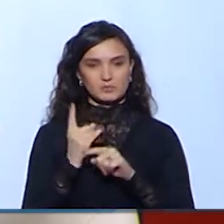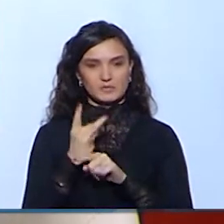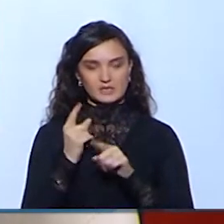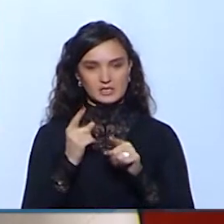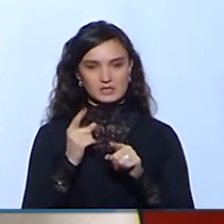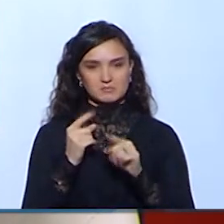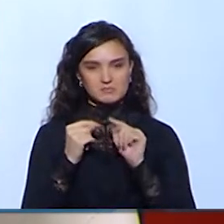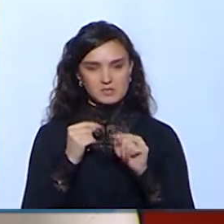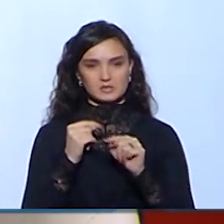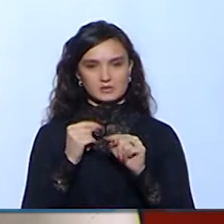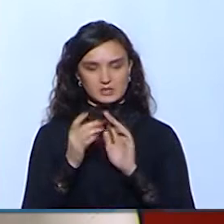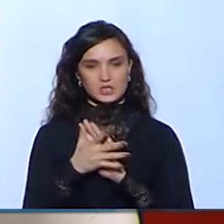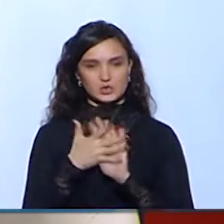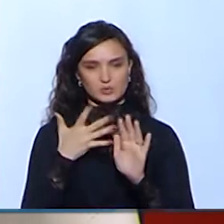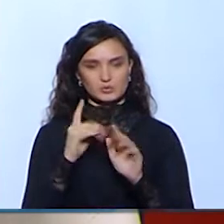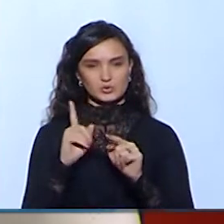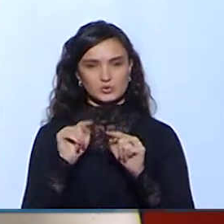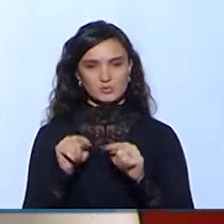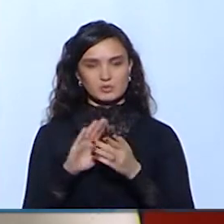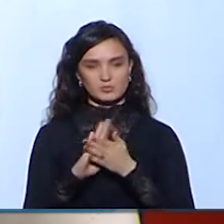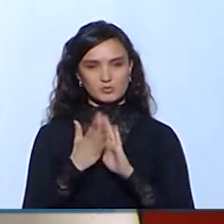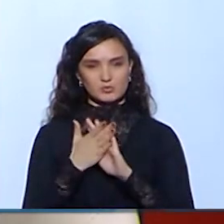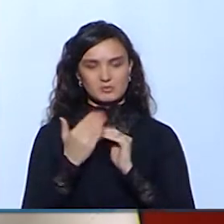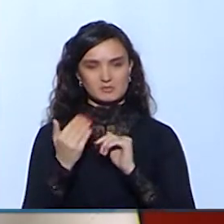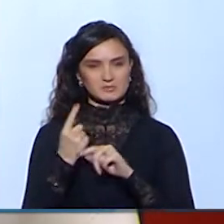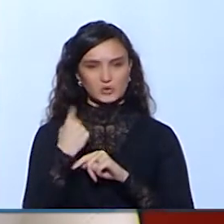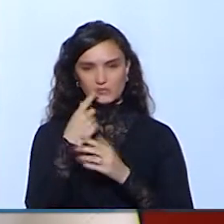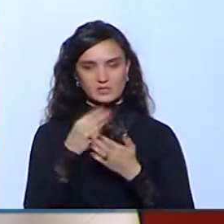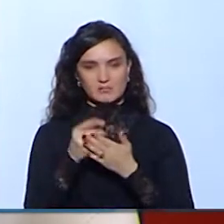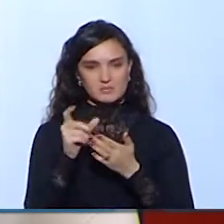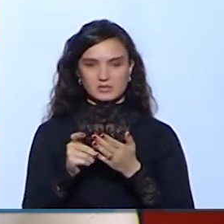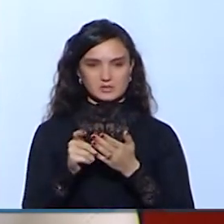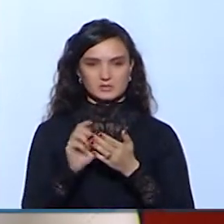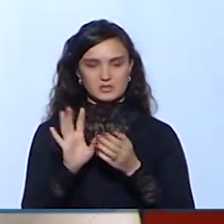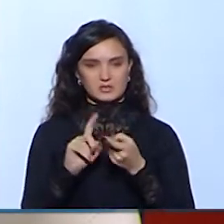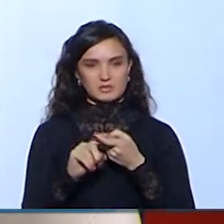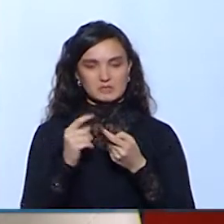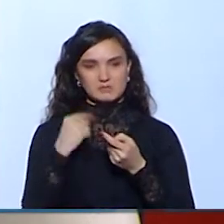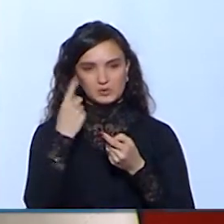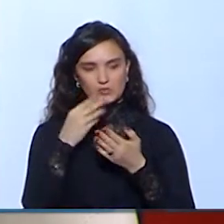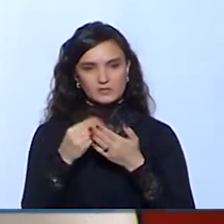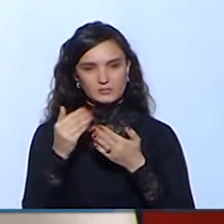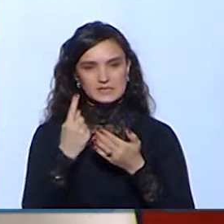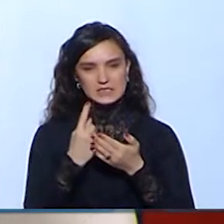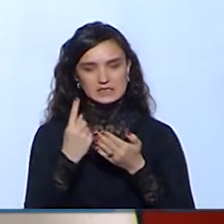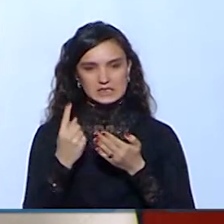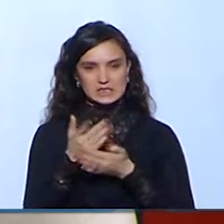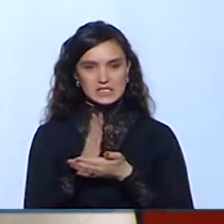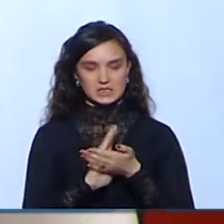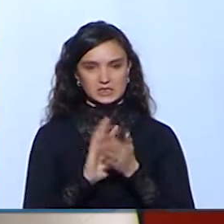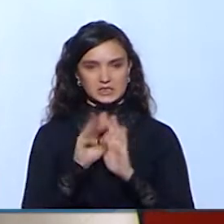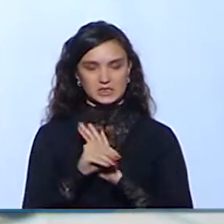ანუ მან გააცნობიეროს, რომ ეს მდგომარეობა მის პიროვნებას კი არ განსაზღვრავს. ეს არის მისი პიროვნების ერთ-ერთი